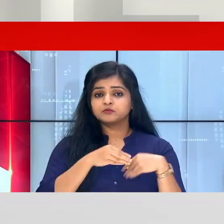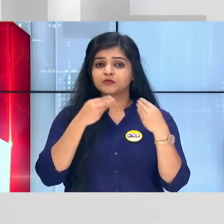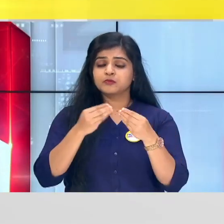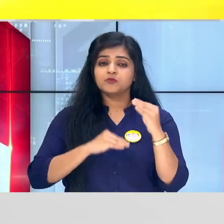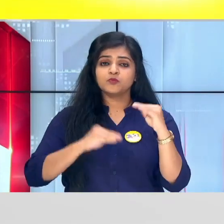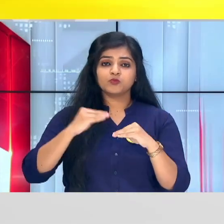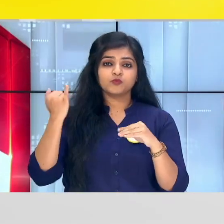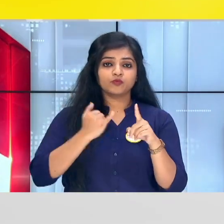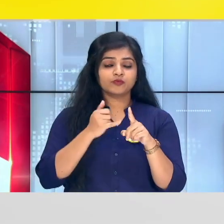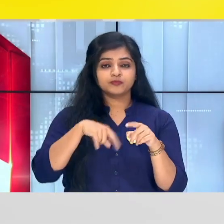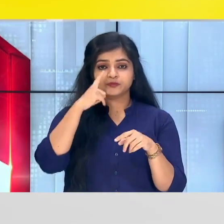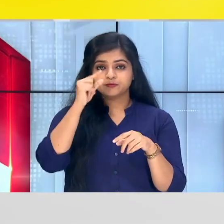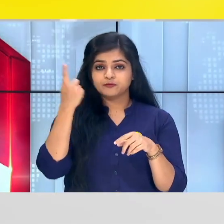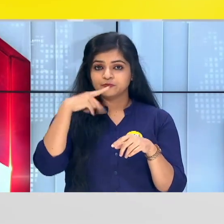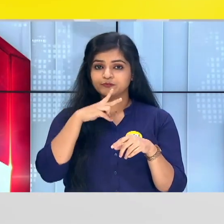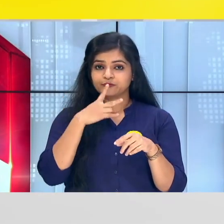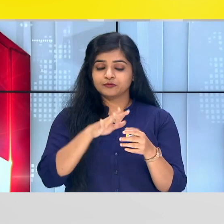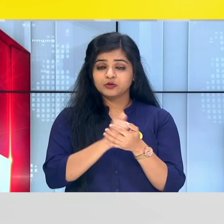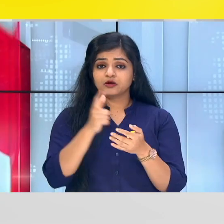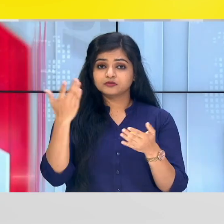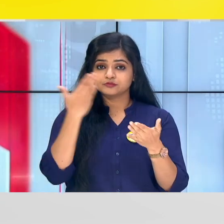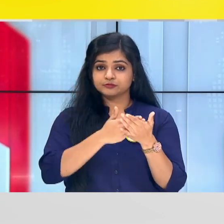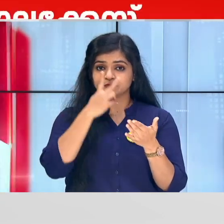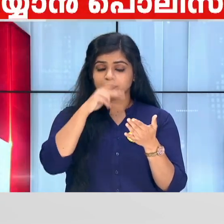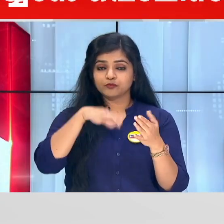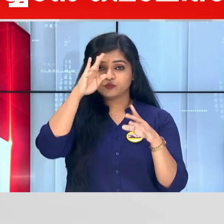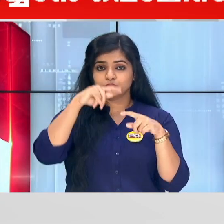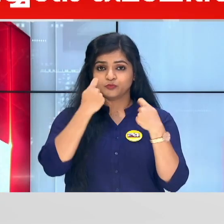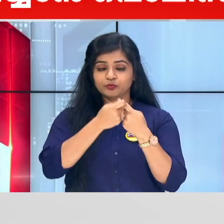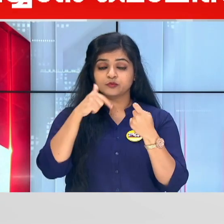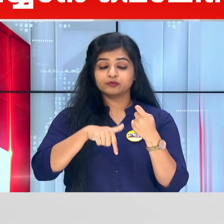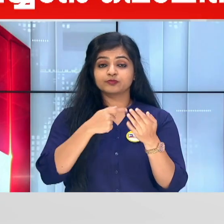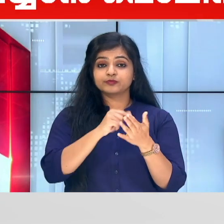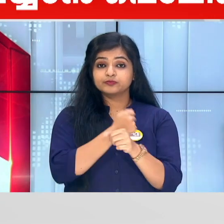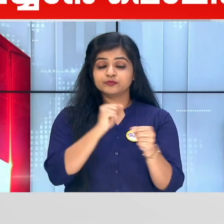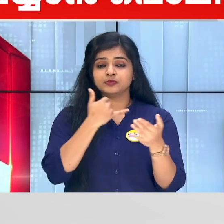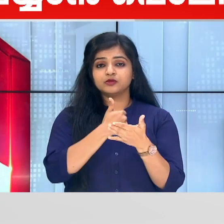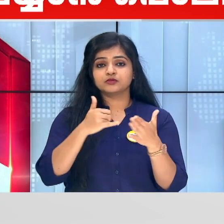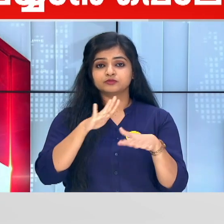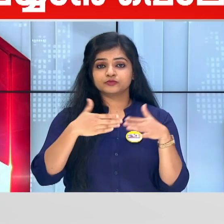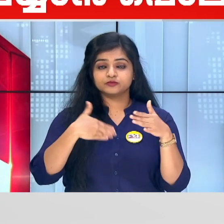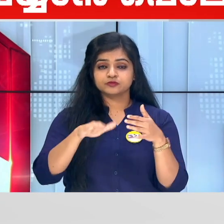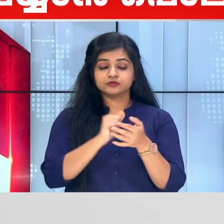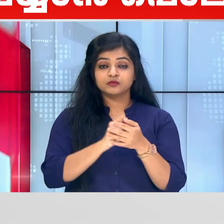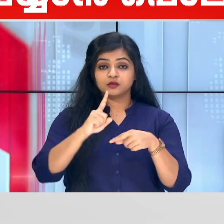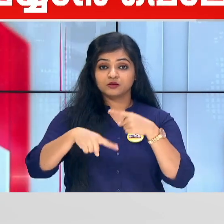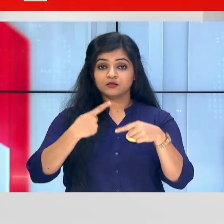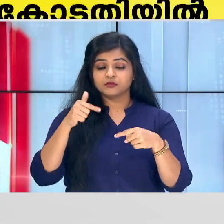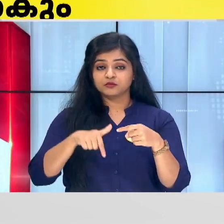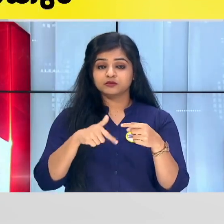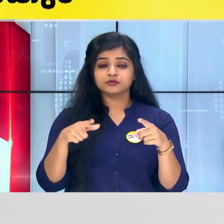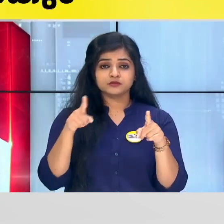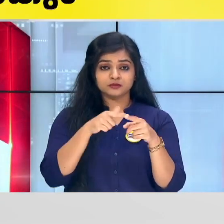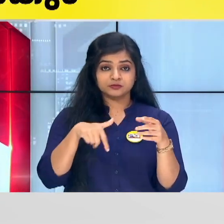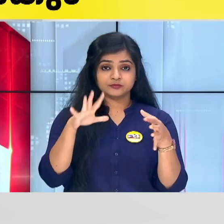അവരും പറഞ്ഞിരുന്നു. ഈ സാഹചര്യം കൂടി പരിഗണിച്ചുകൊണ്ടാണ് ഇപ്പോൾ പോലീസ് ജാമ്യം റദ്ദാക്കാനുള്ള നടപടികളിലേക്ക് കടക്കുന്നത്. നാളെ ഇത് സംബന്ധിച്ച ഒരു